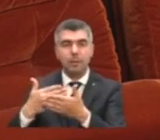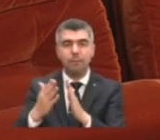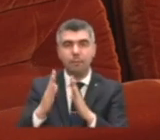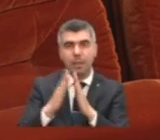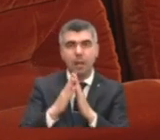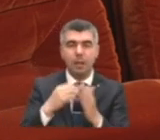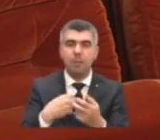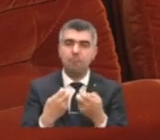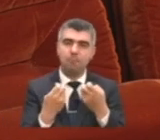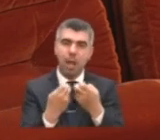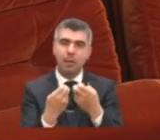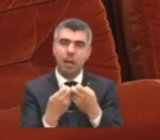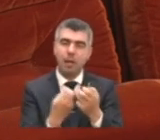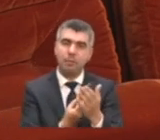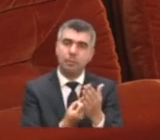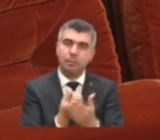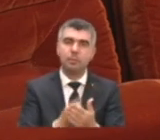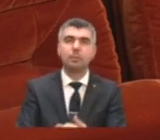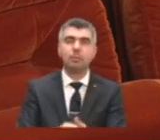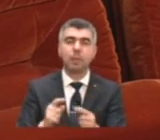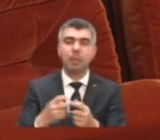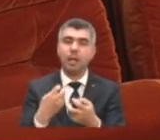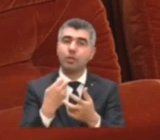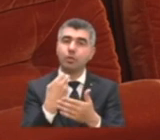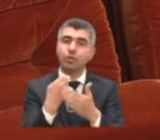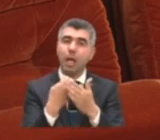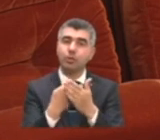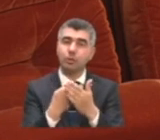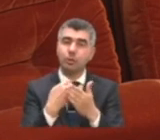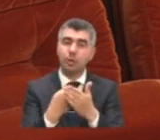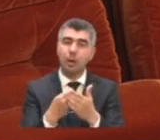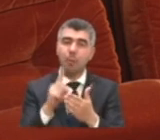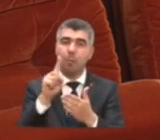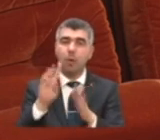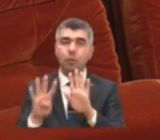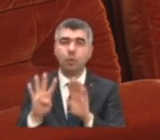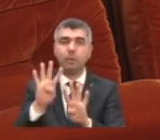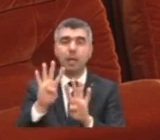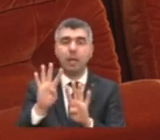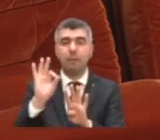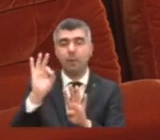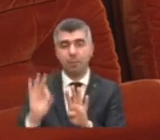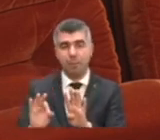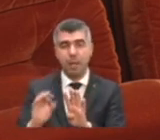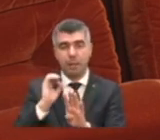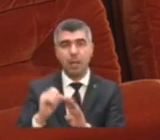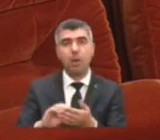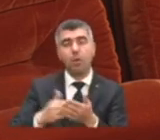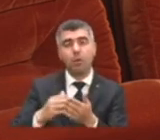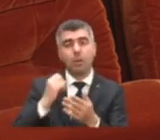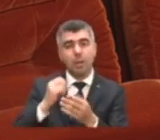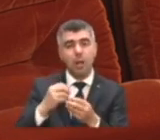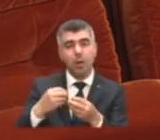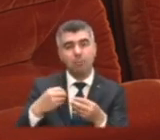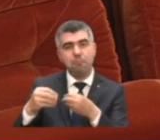بعض الأثمنة، الزاج ارتفع ب 189%، النحاس ب 91%، الألومنيوم